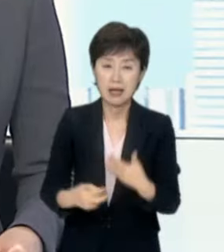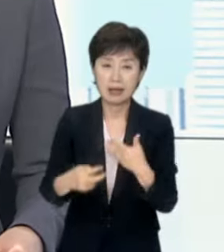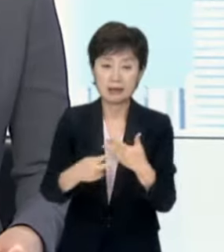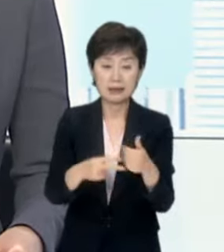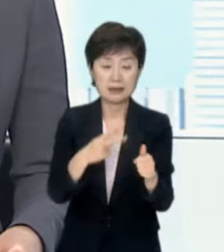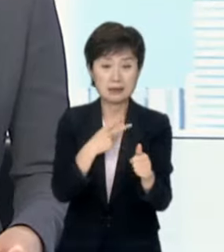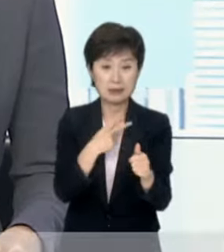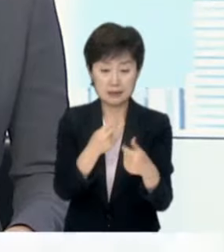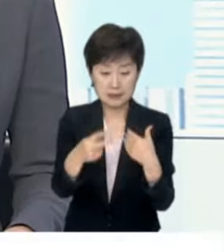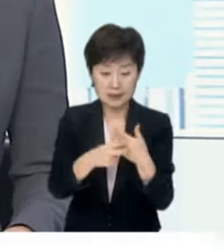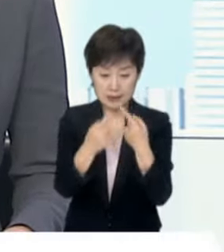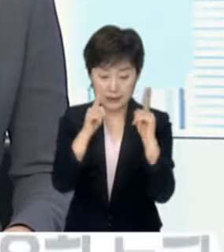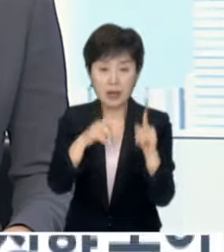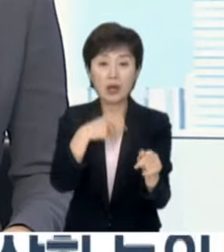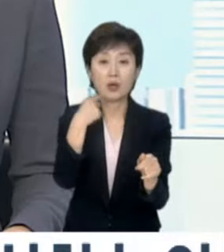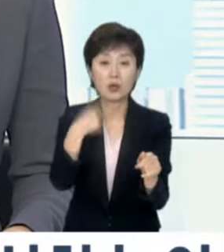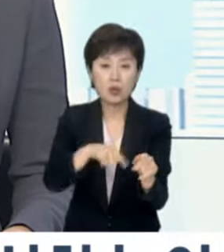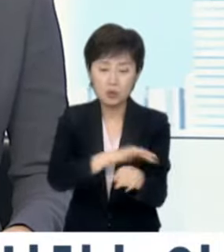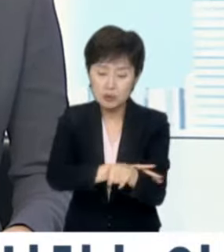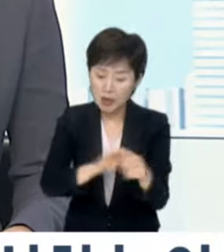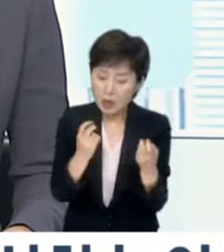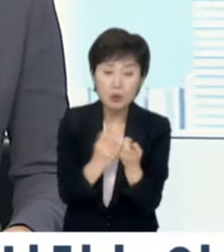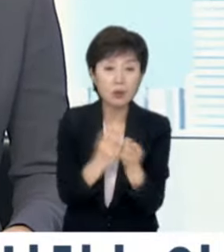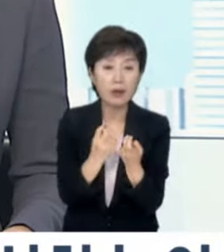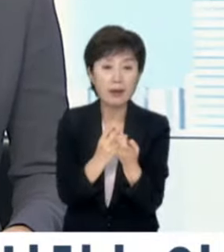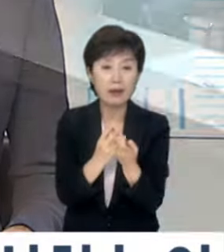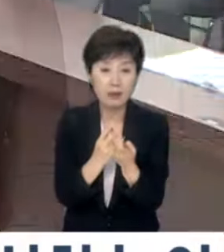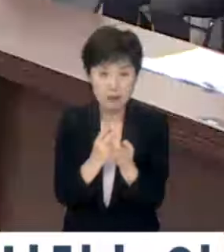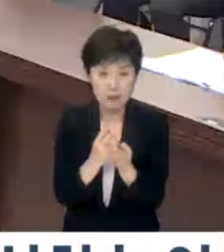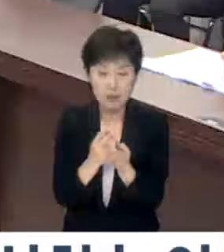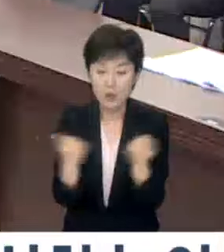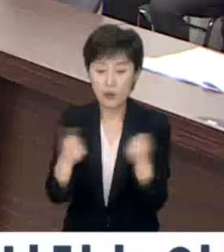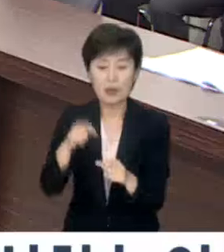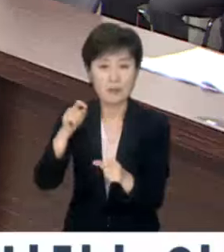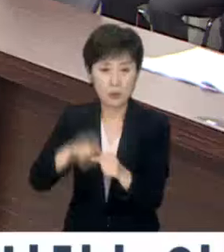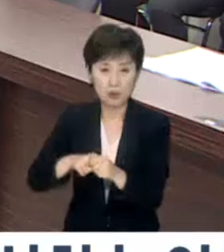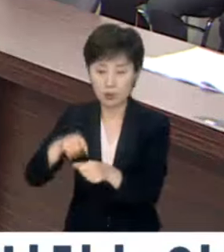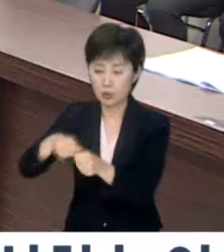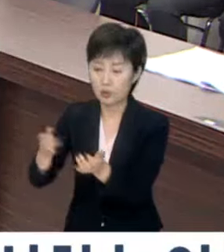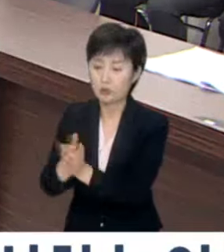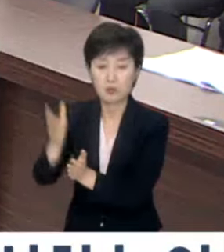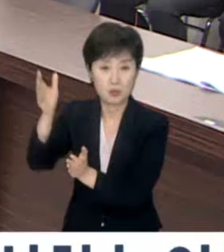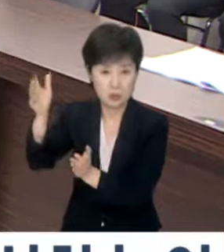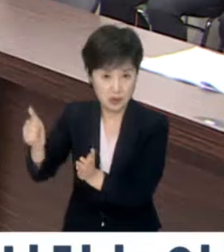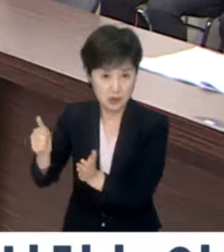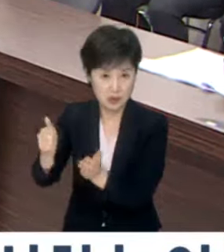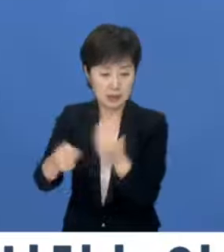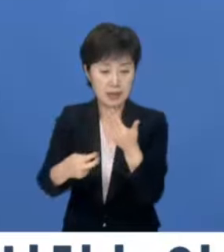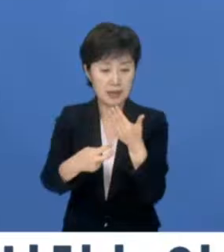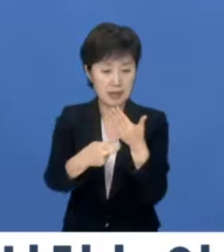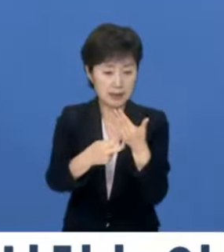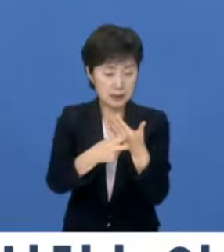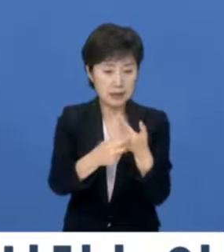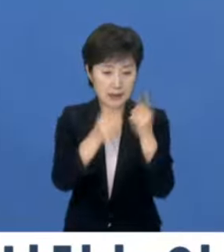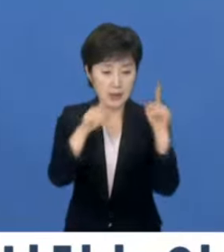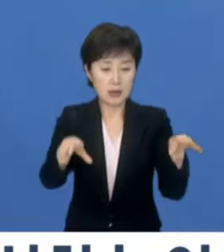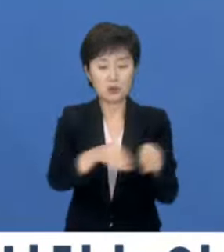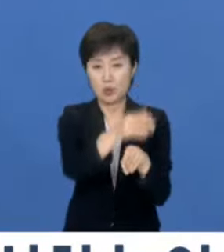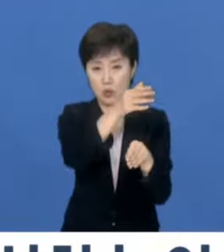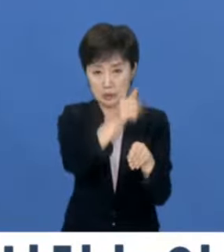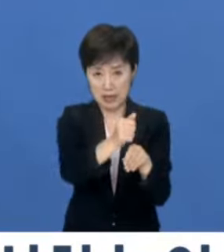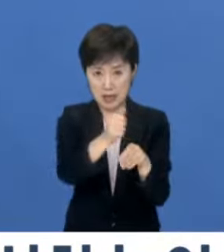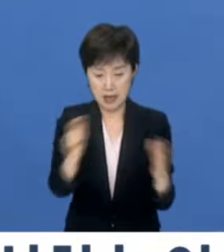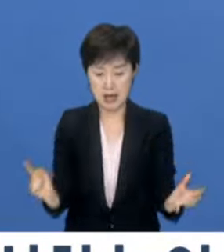의대 교육 정상화 방안을 논의하기 위해 이주호 사회부 총리 견 교육부 장관과 의대를 운영하는 대학 총장들이